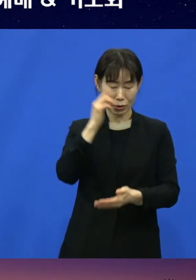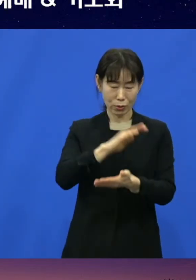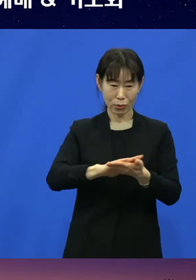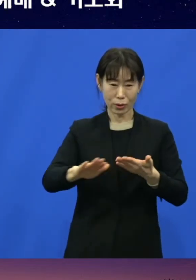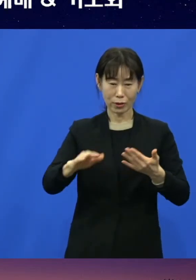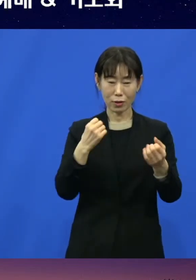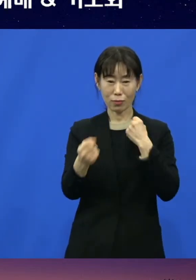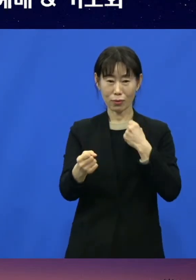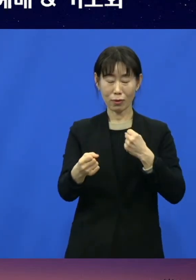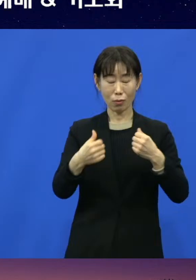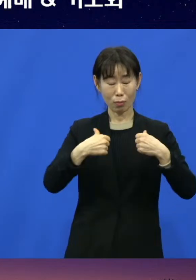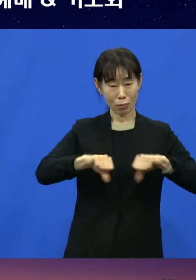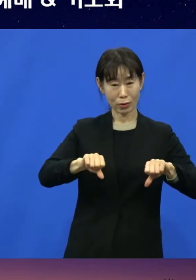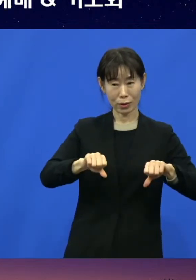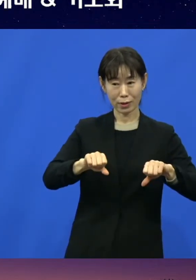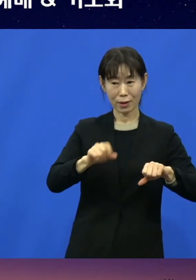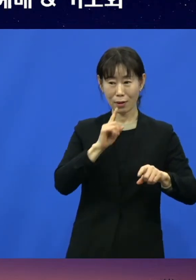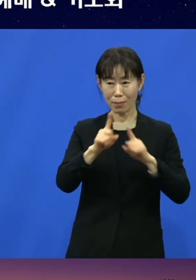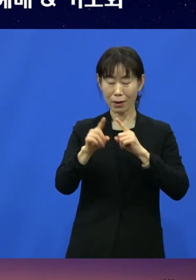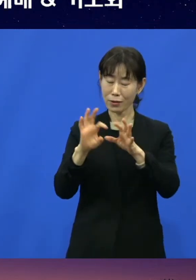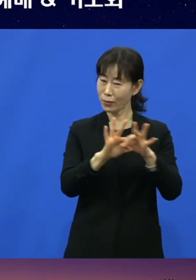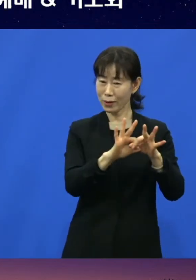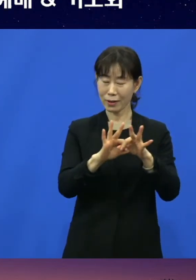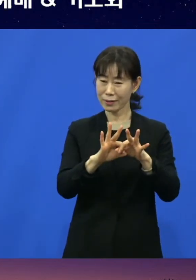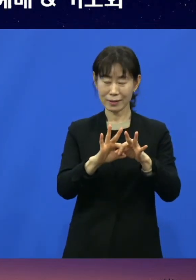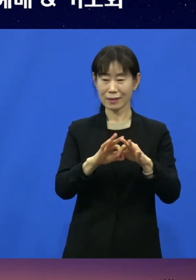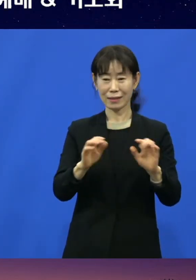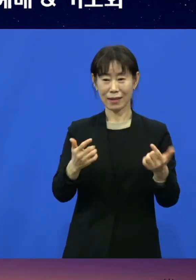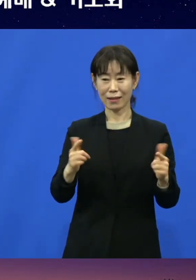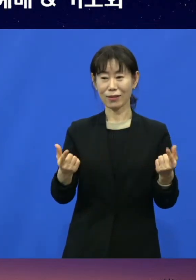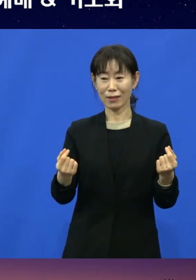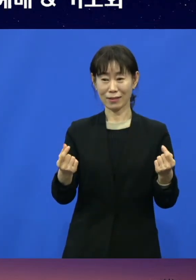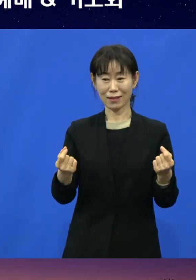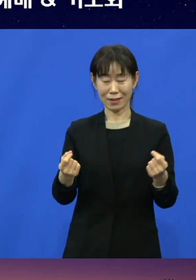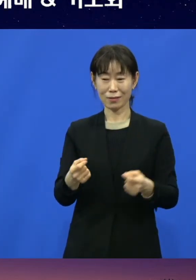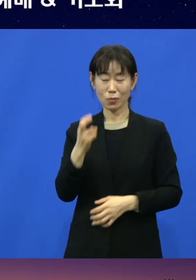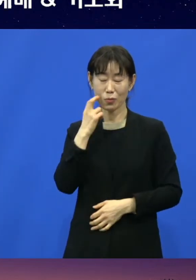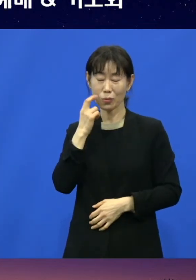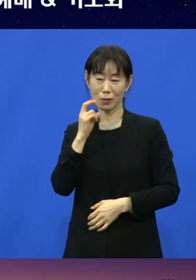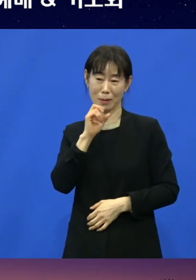보내는 거지. 그걸 포기했다고 생각하지 않잖아요, 여러분. 우리가